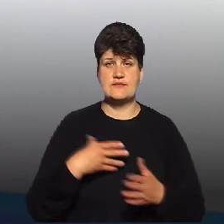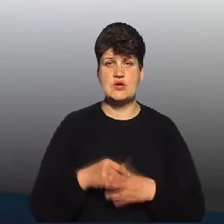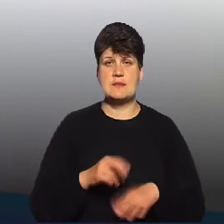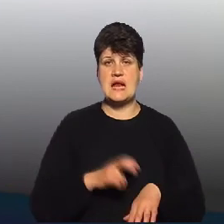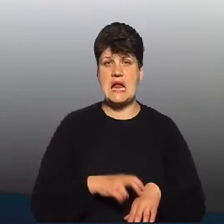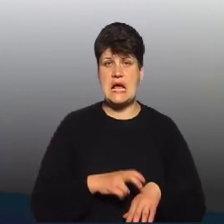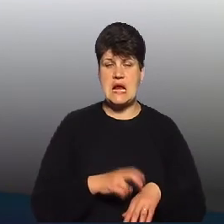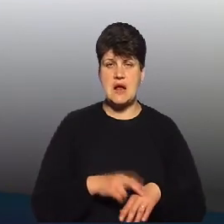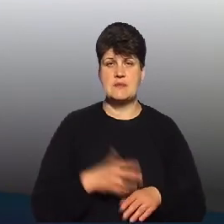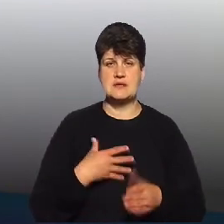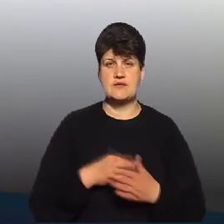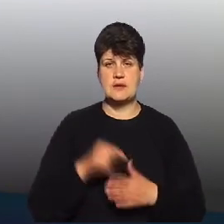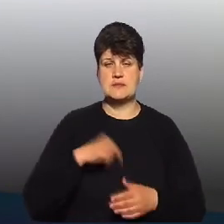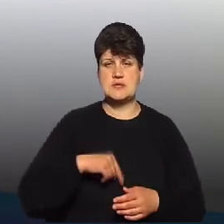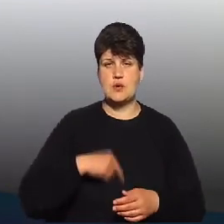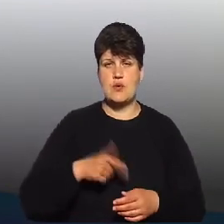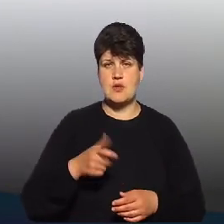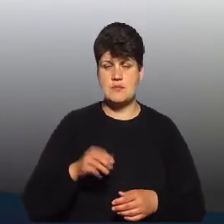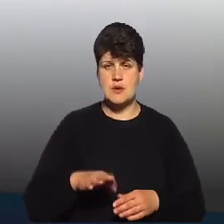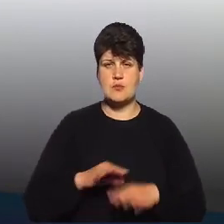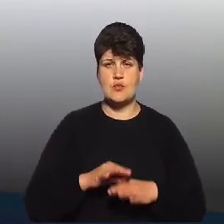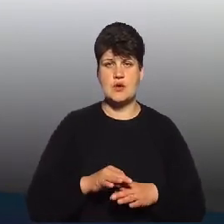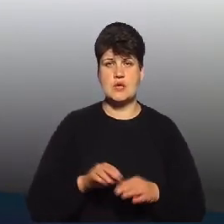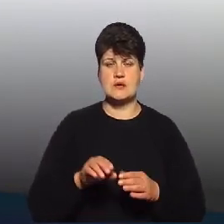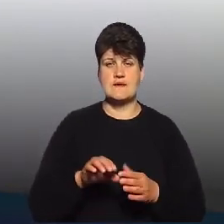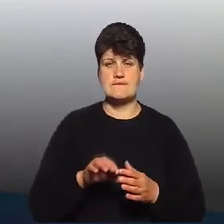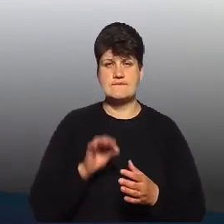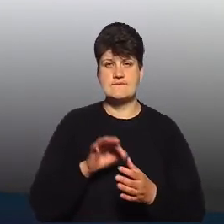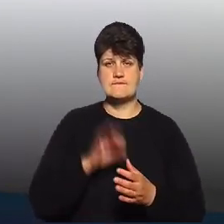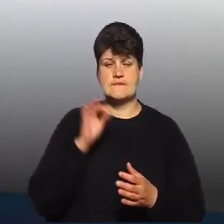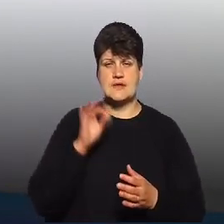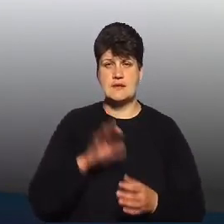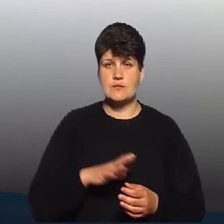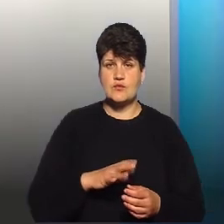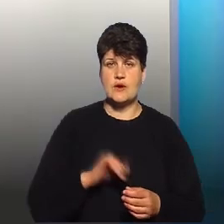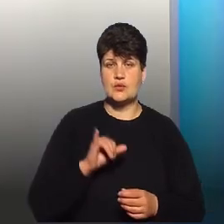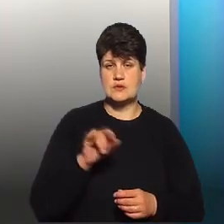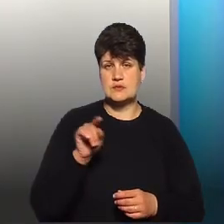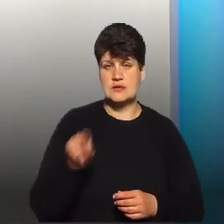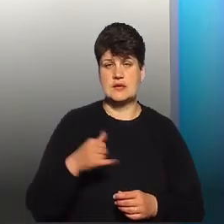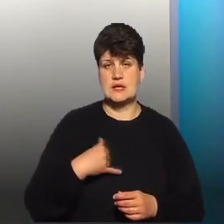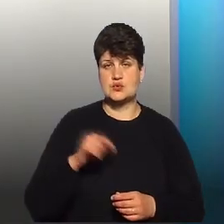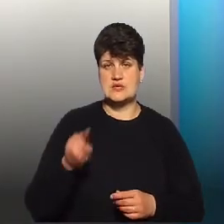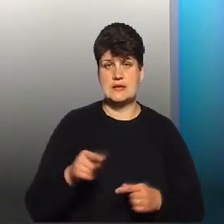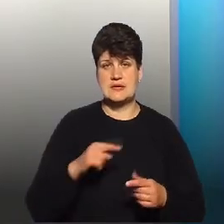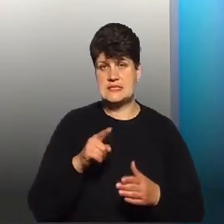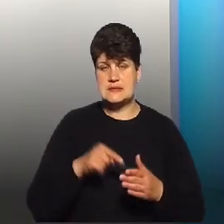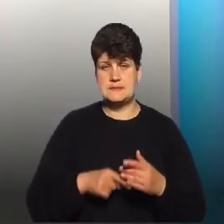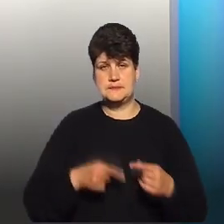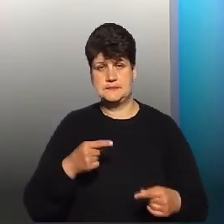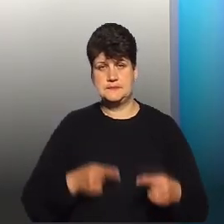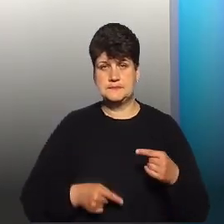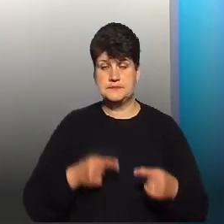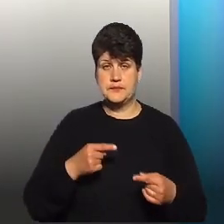зі своїми психологами, вони проводять додатковий відбір. І іноді у нас з ними виникають навіть спірні питання, але, як правило,